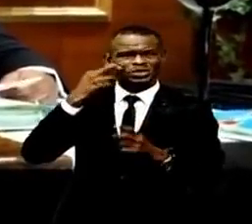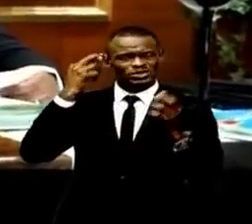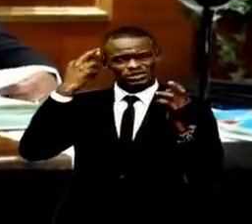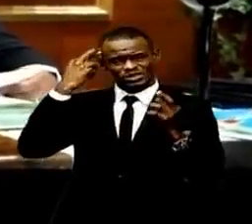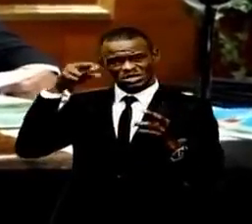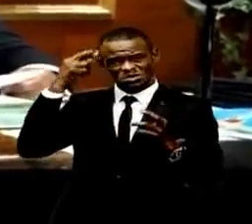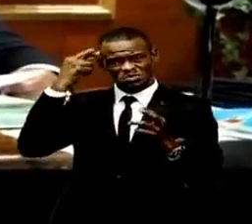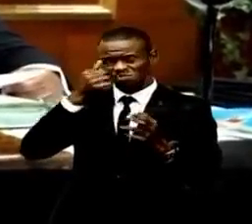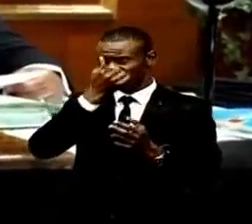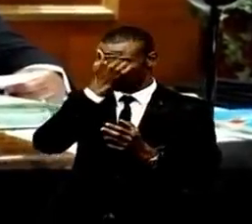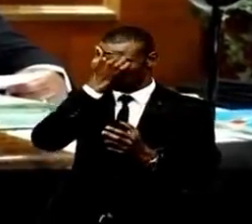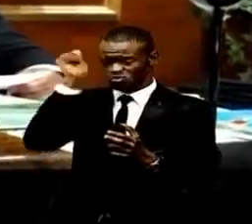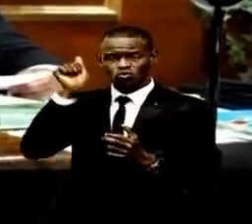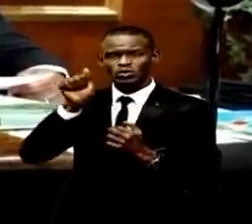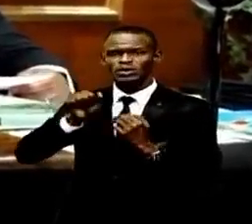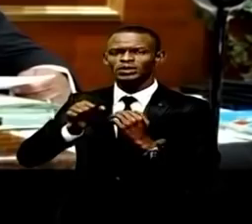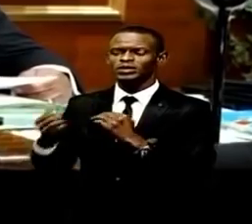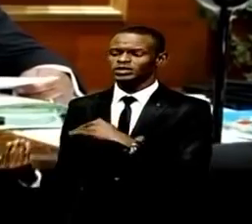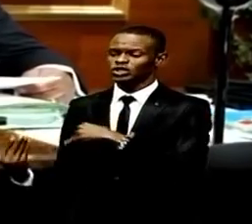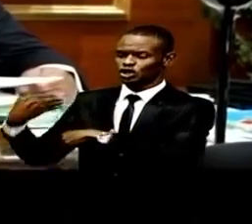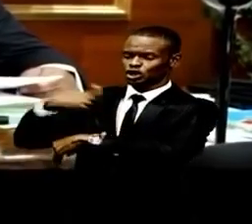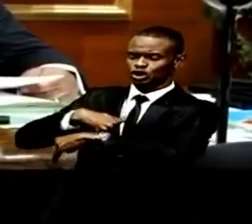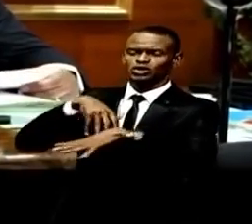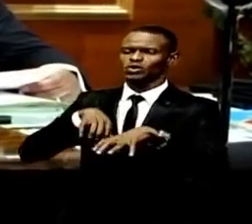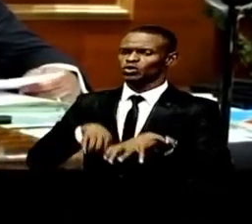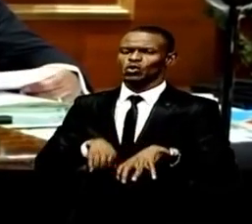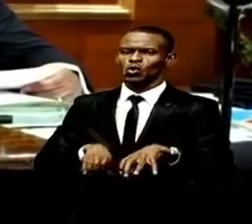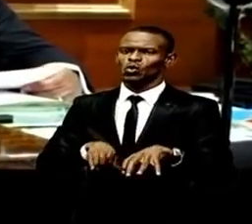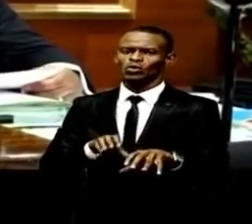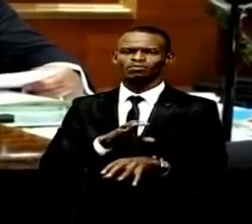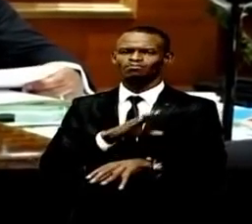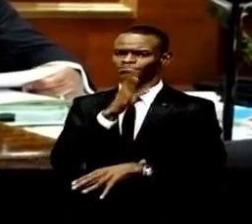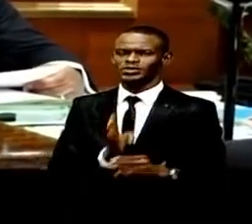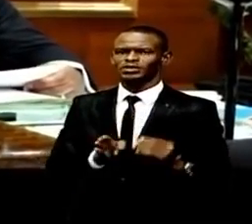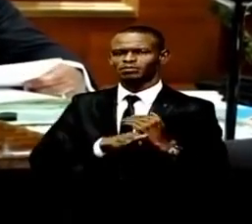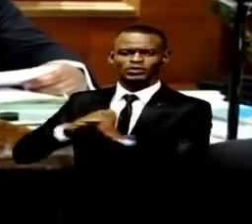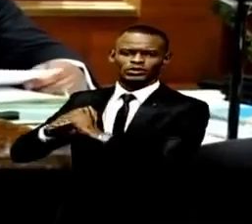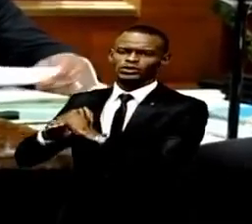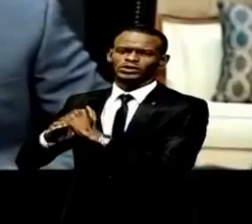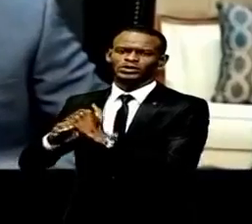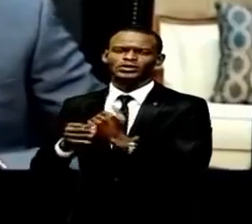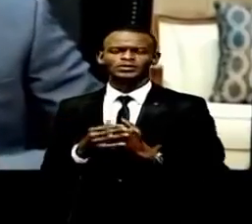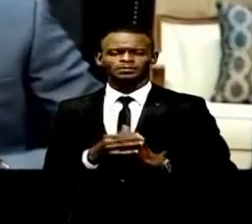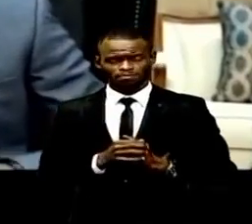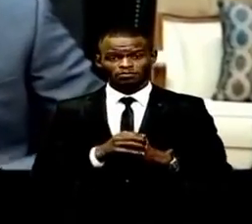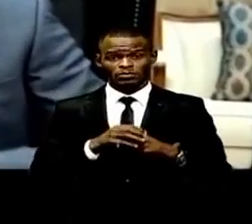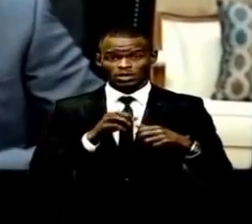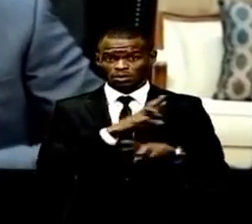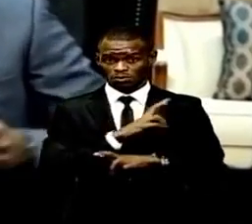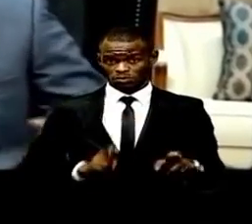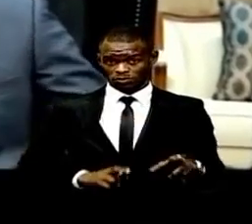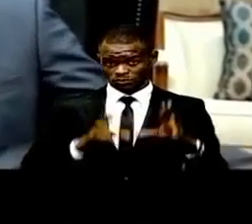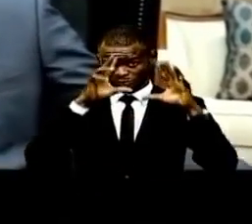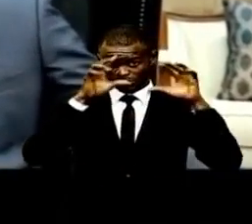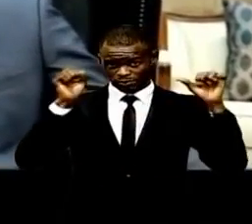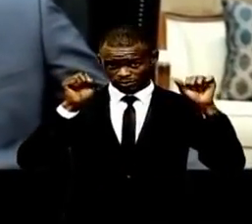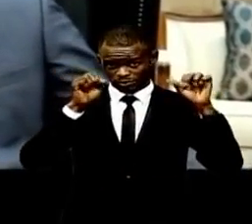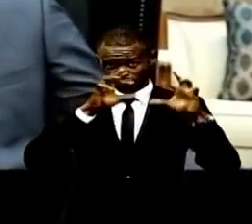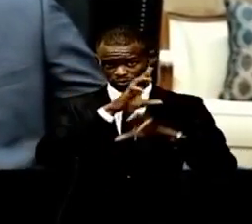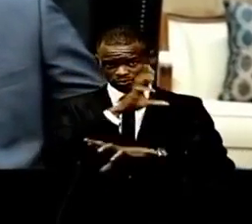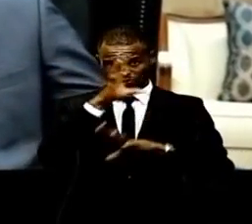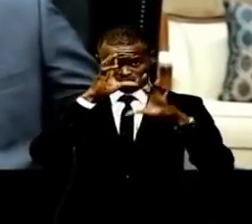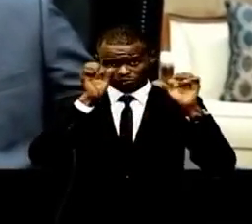Kivu, mais aussi de l'Ituri. Le président de la République a tenu à rassurer que les forces armées de la